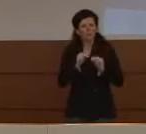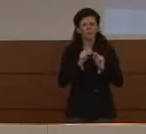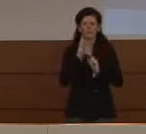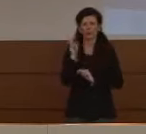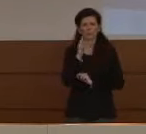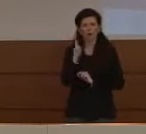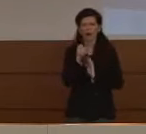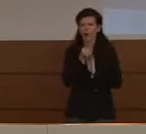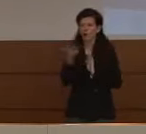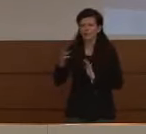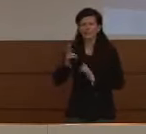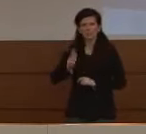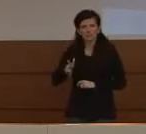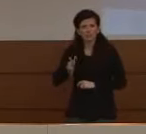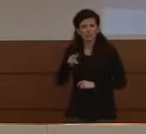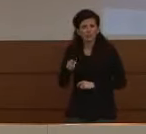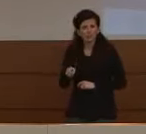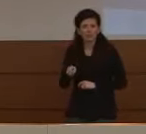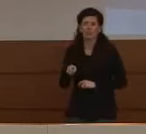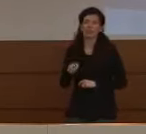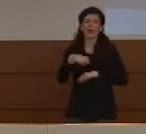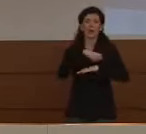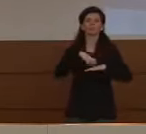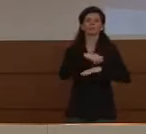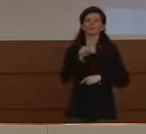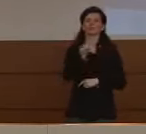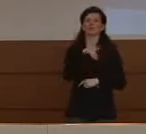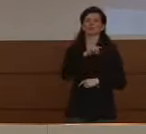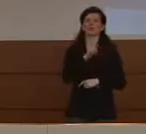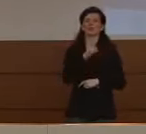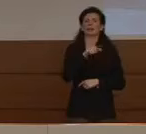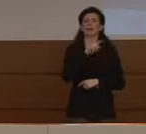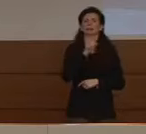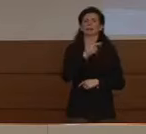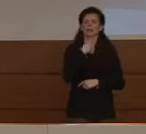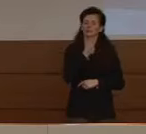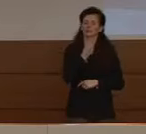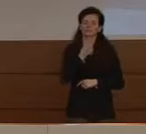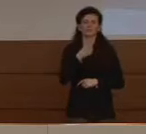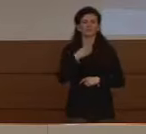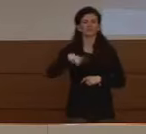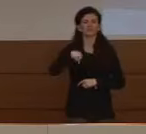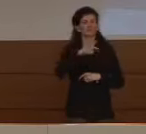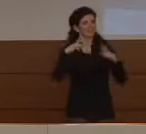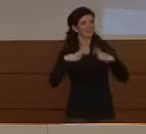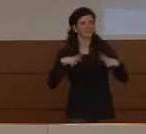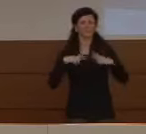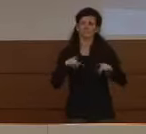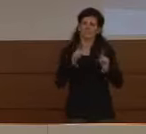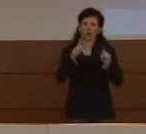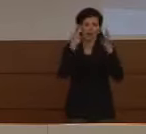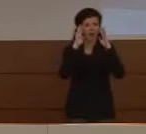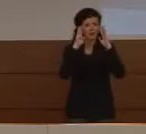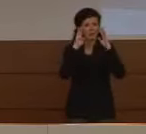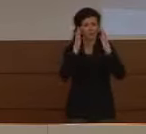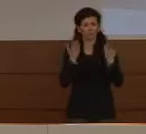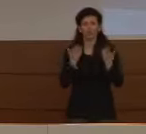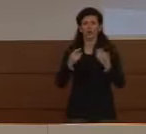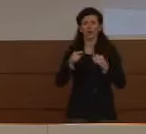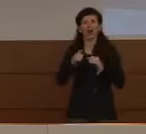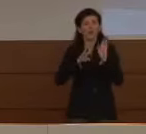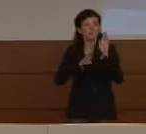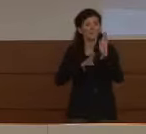sicilia lo stesso ministro speranza dice non cediamo a facili ottimismi possiamo parlare di picco che cosa dobbiamo dire a questo punto